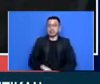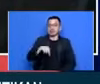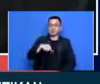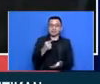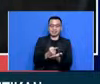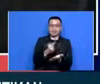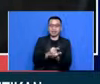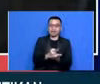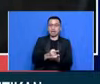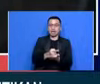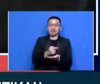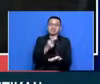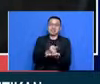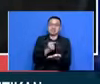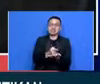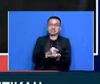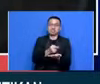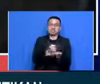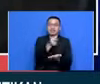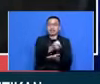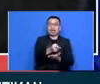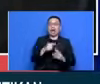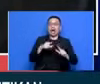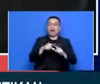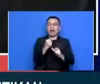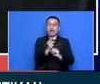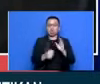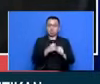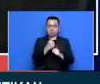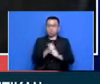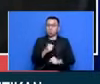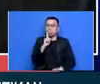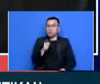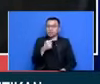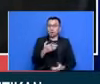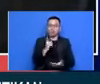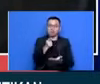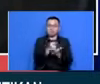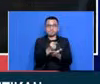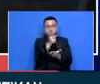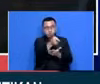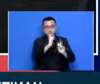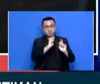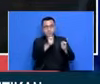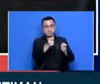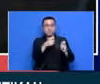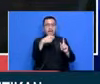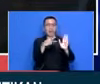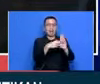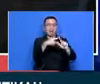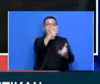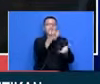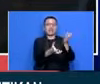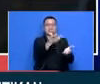Agung wajib majukan kasasi ya terhadap putusan yang bersangkutan sehingga akan merubah terhadap putusan bebas menjadi